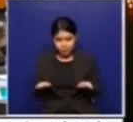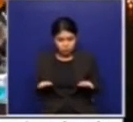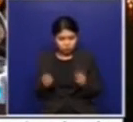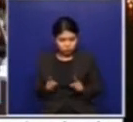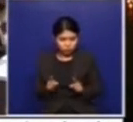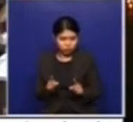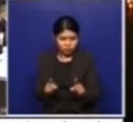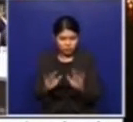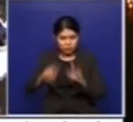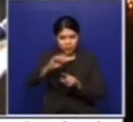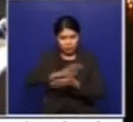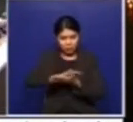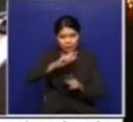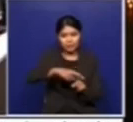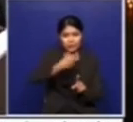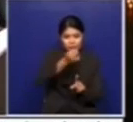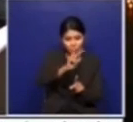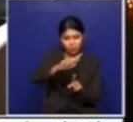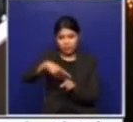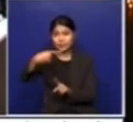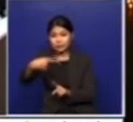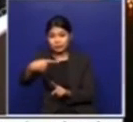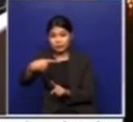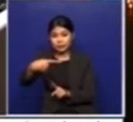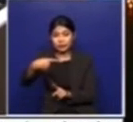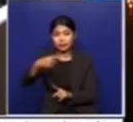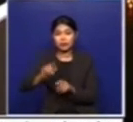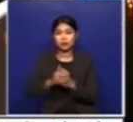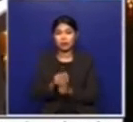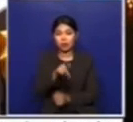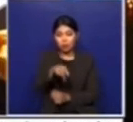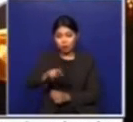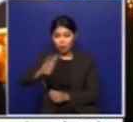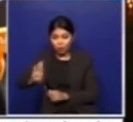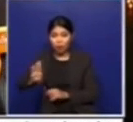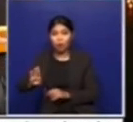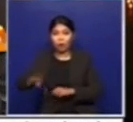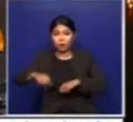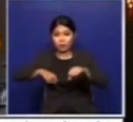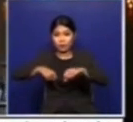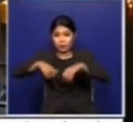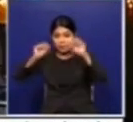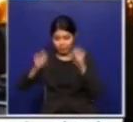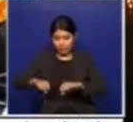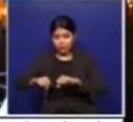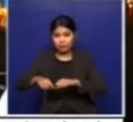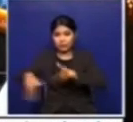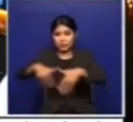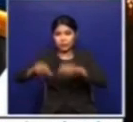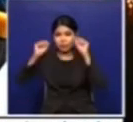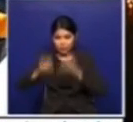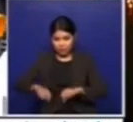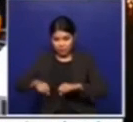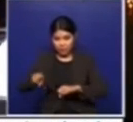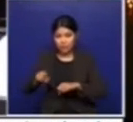กราคมต่อจากนั้นก็จะต้องนำร่างพระราชบัญญัติว่าด้วยการออกเสียงประชามติที่รัฐสภา